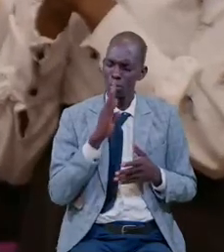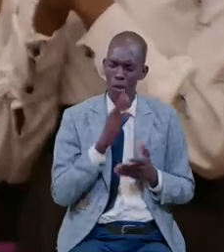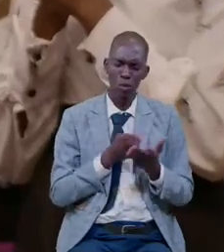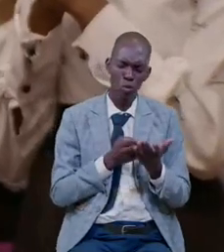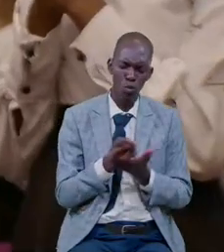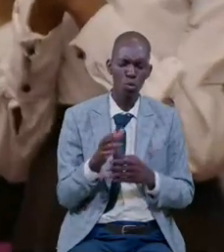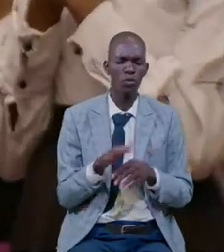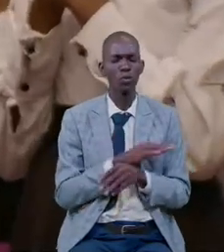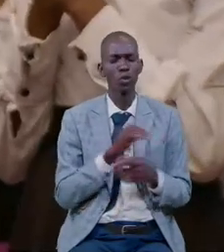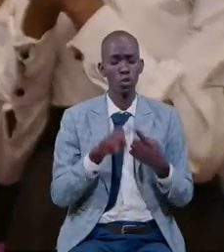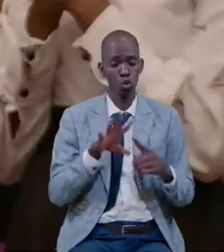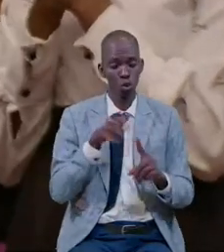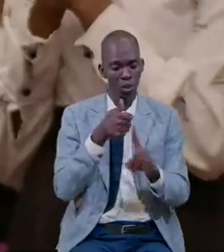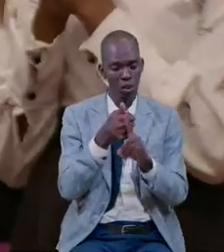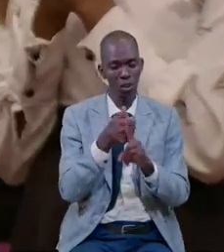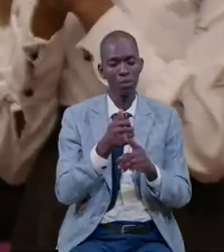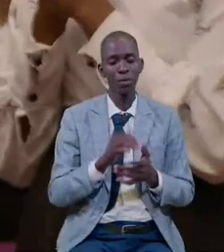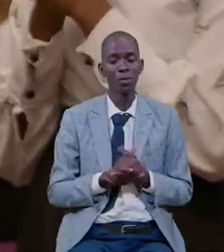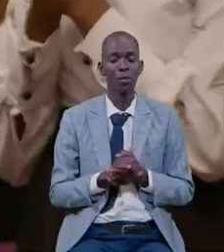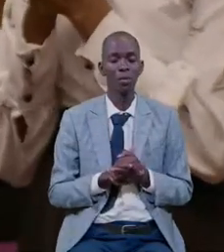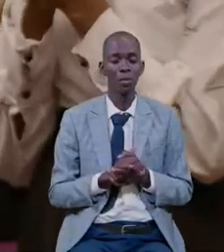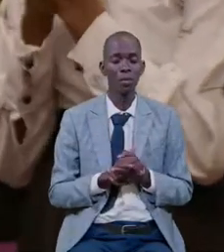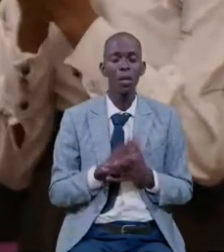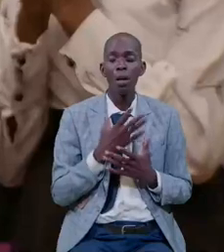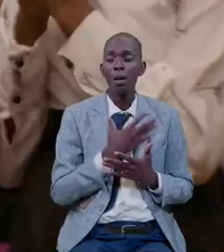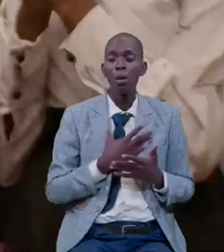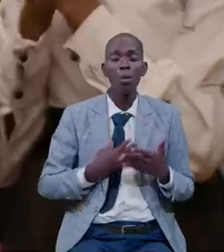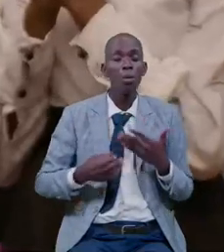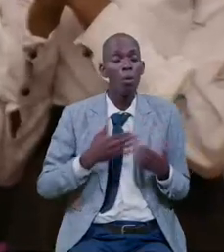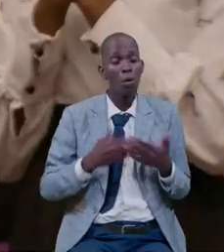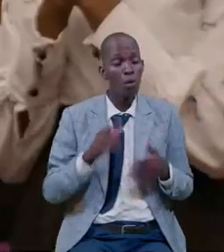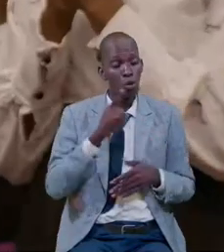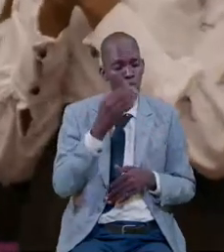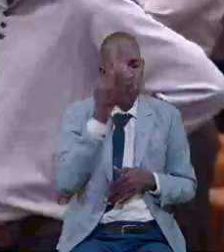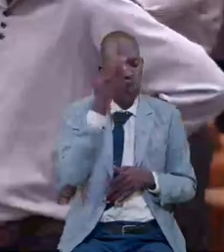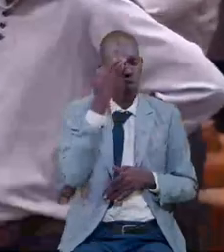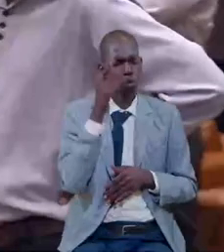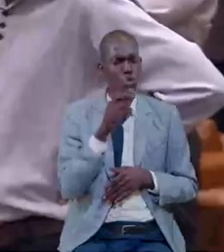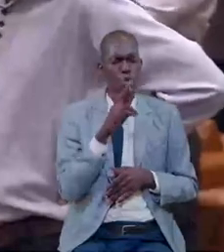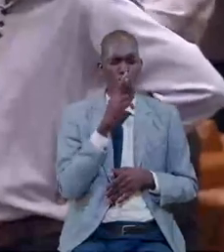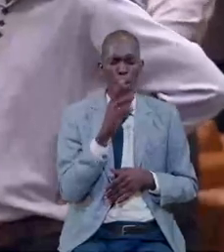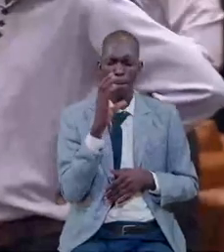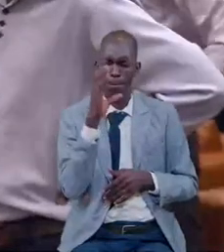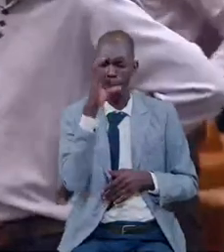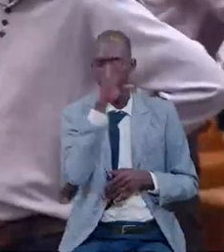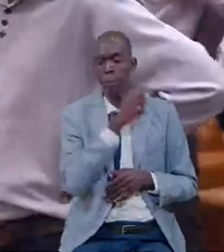Soyez véridique vous-même. Est-ce que vous savez que vous